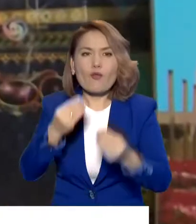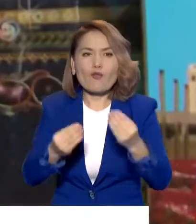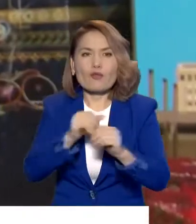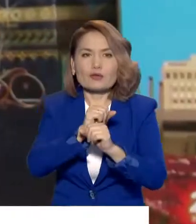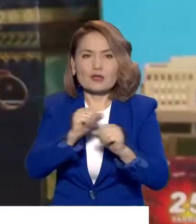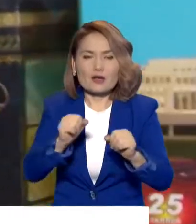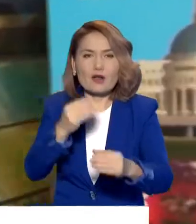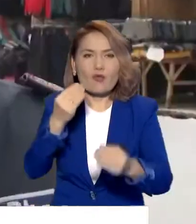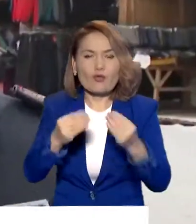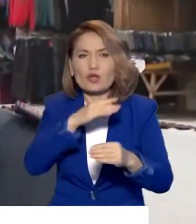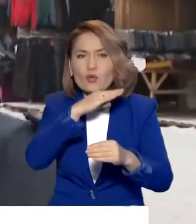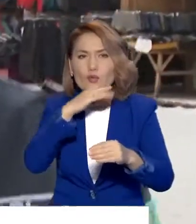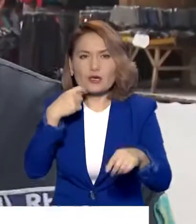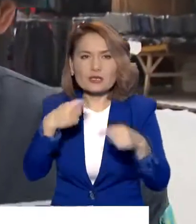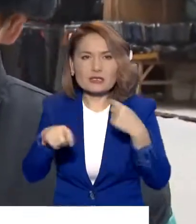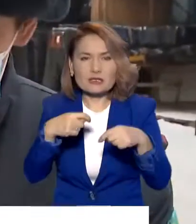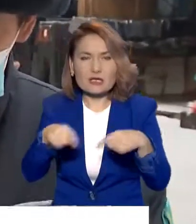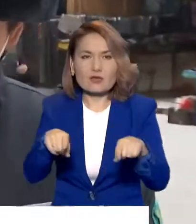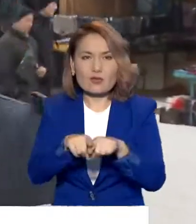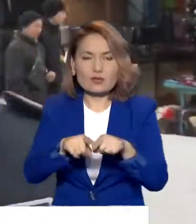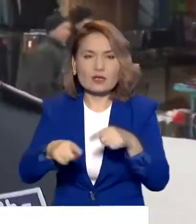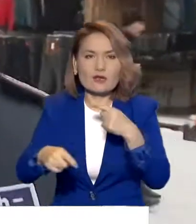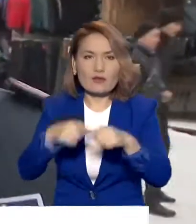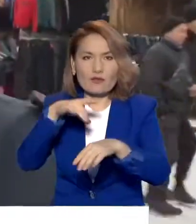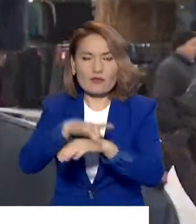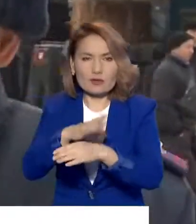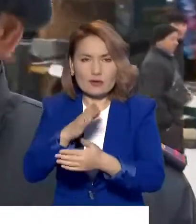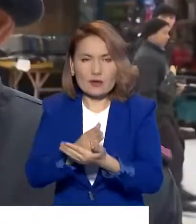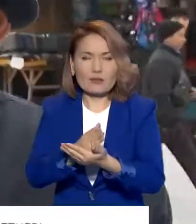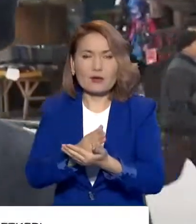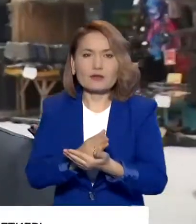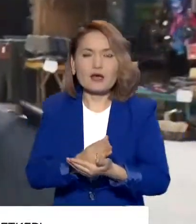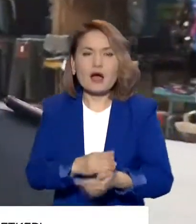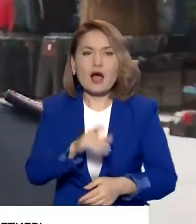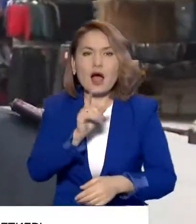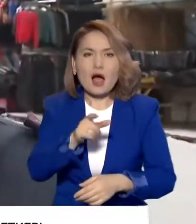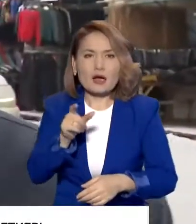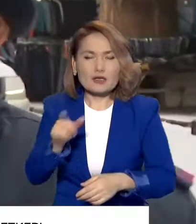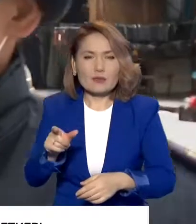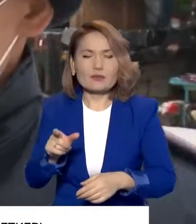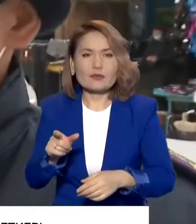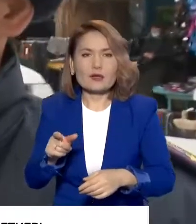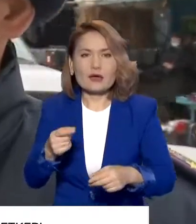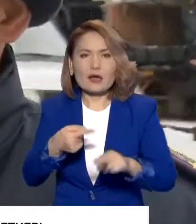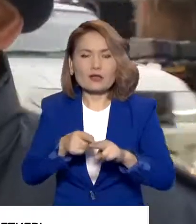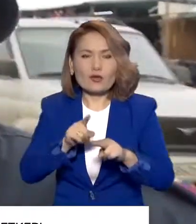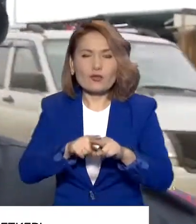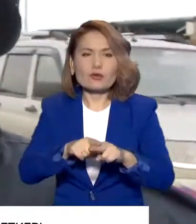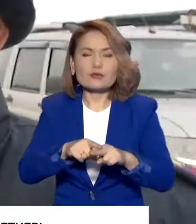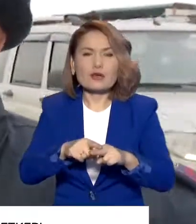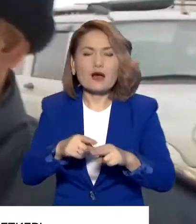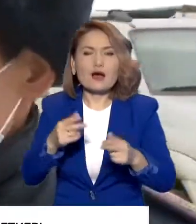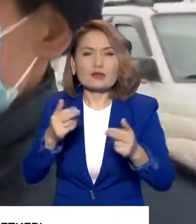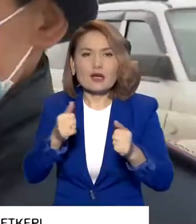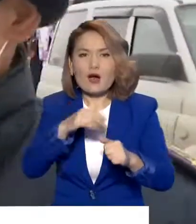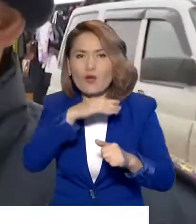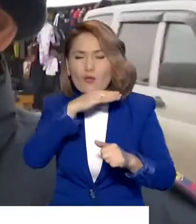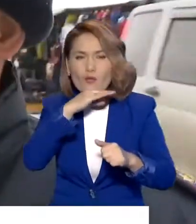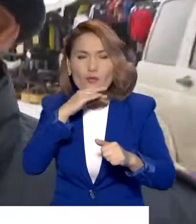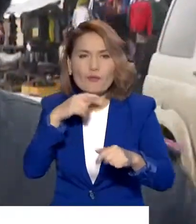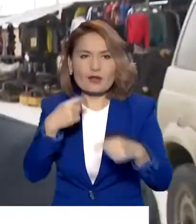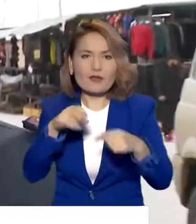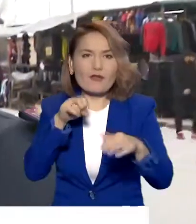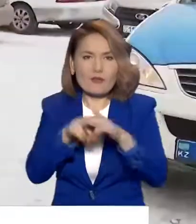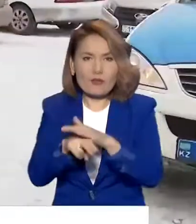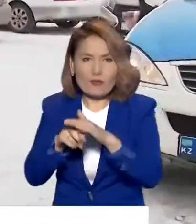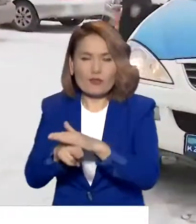көптеп саудаланады. Тексеріс жүргізіп атқан кезде адамдар бір-біріне хабарласып, қақшақтайтын шығады. Ондай кездер